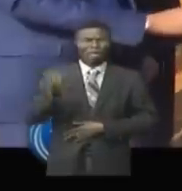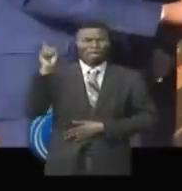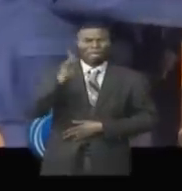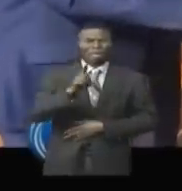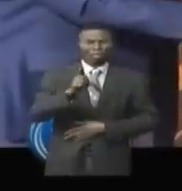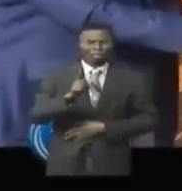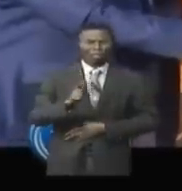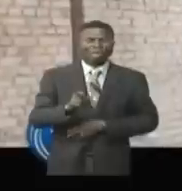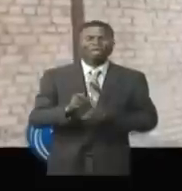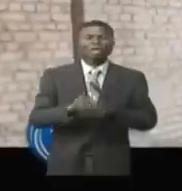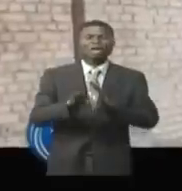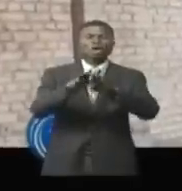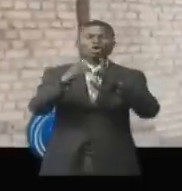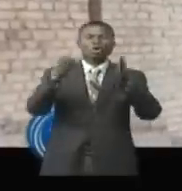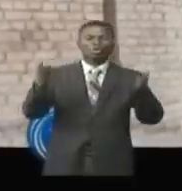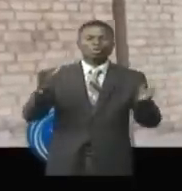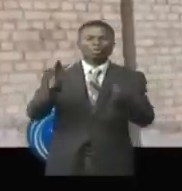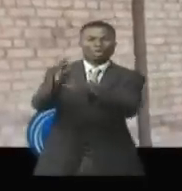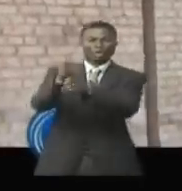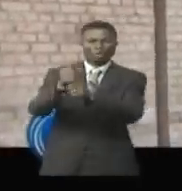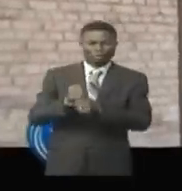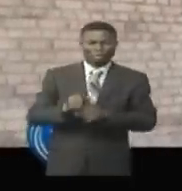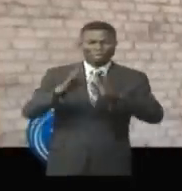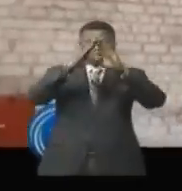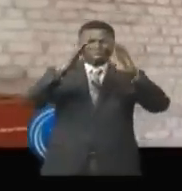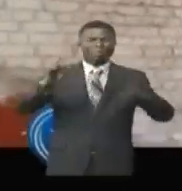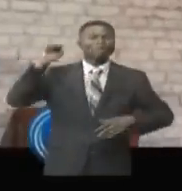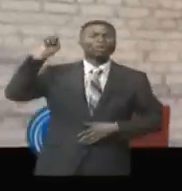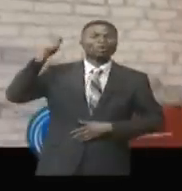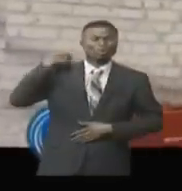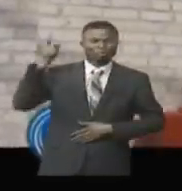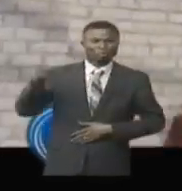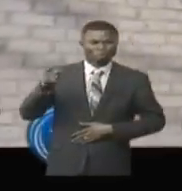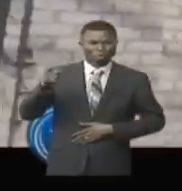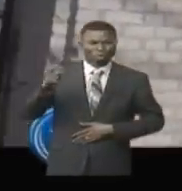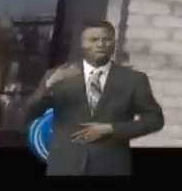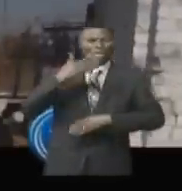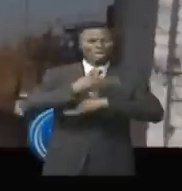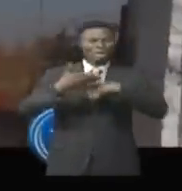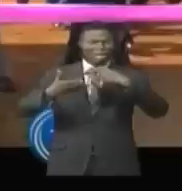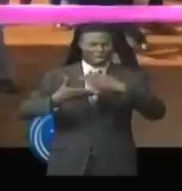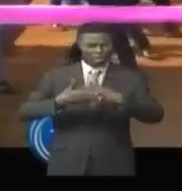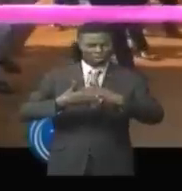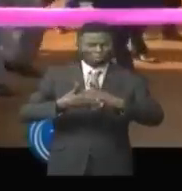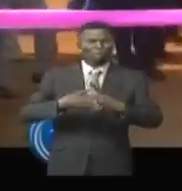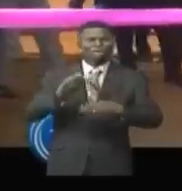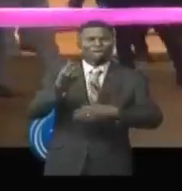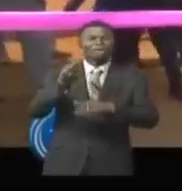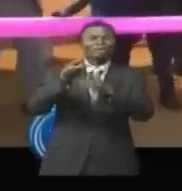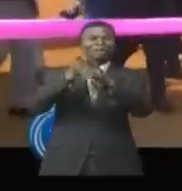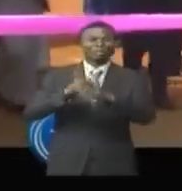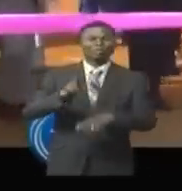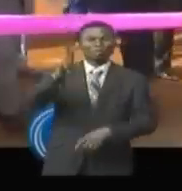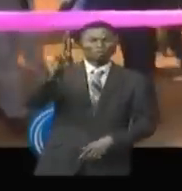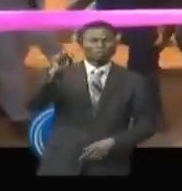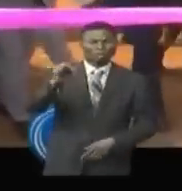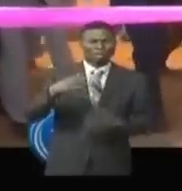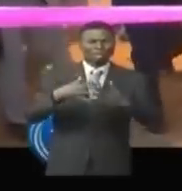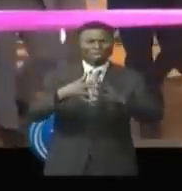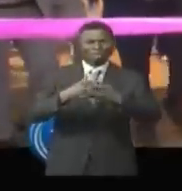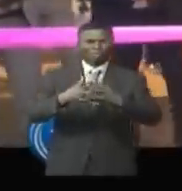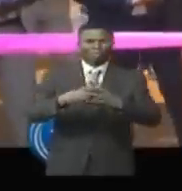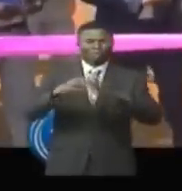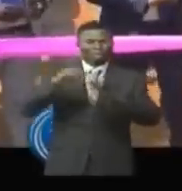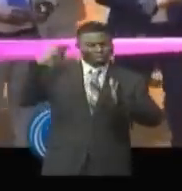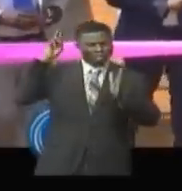présider personnellement la cérémonie de réception de cette maison carcérale après sa réhabilitation par la MONUSCO, dans le cadre du partenariat avec le